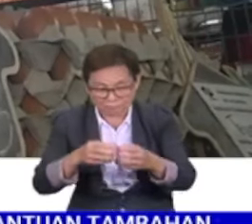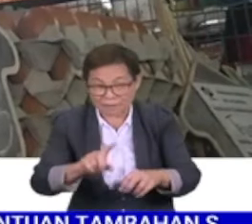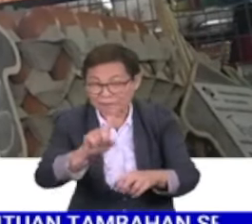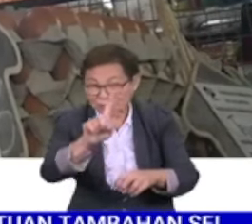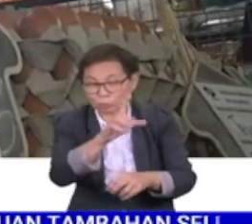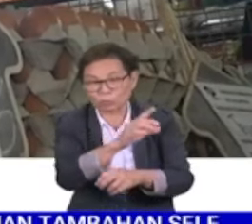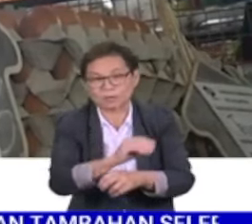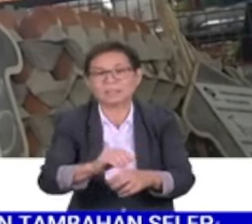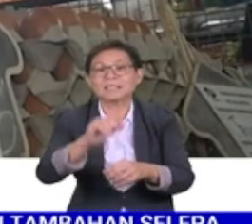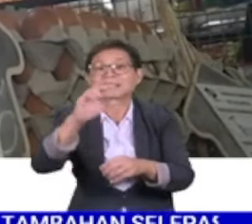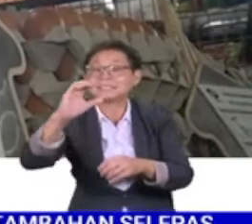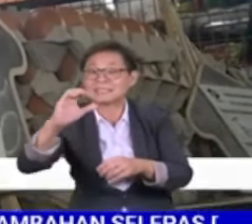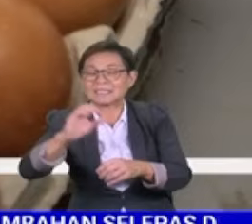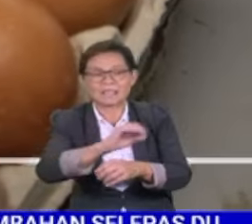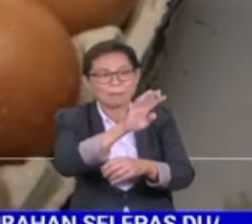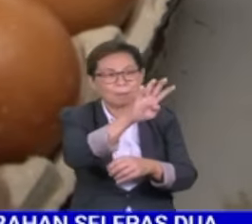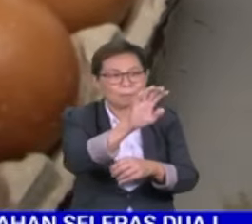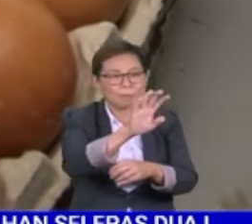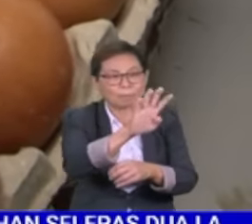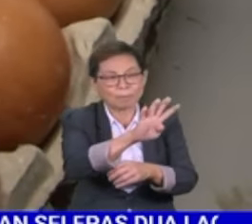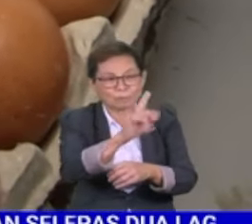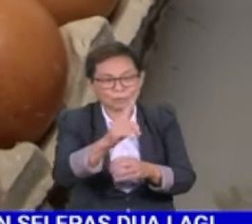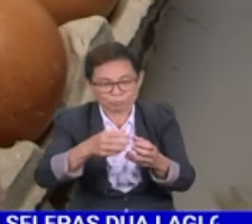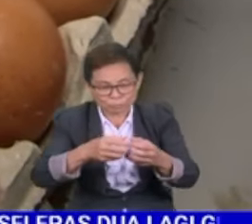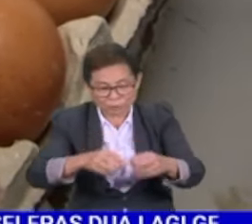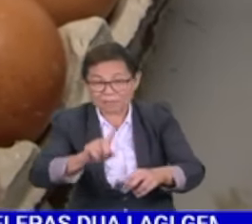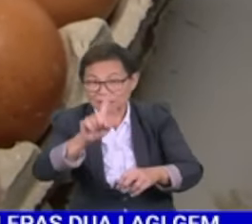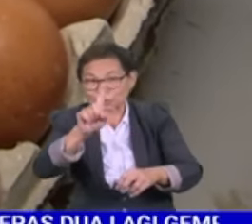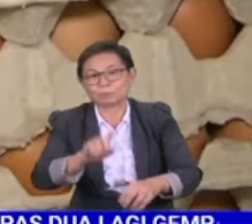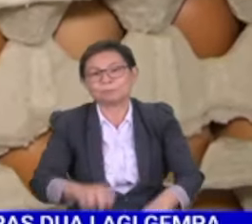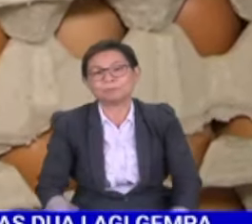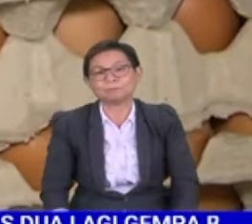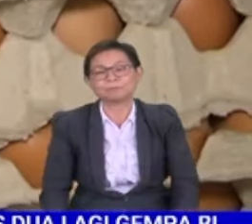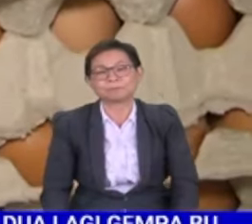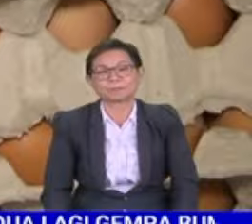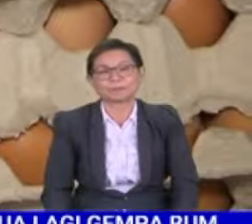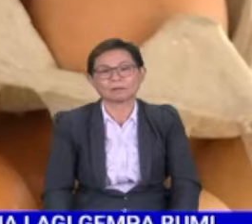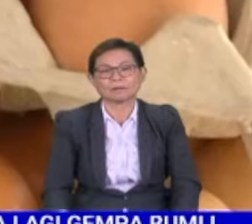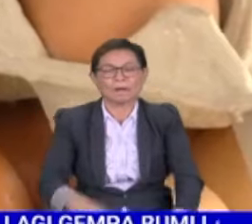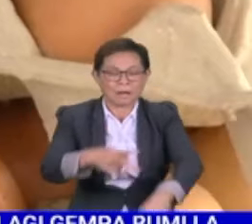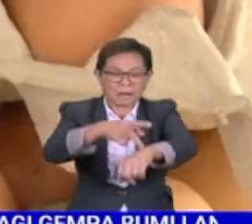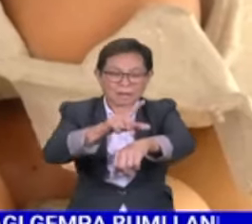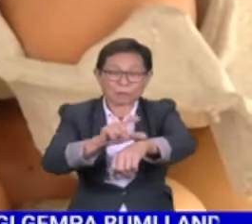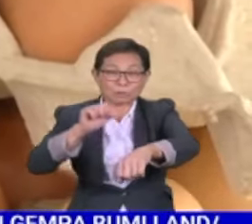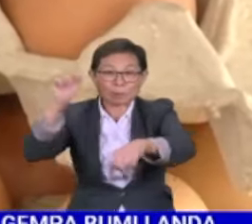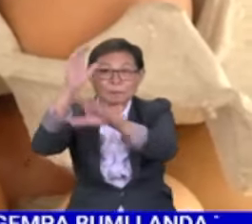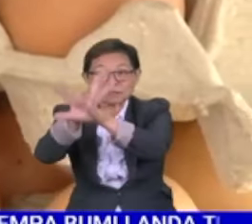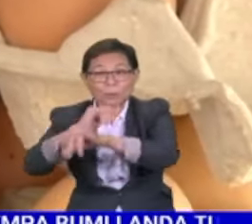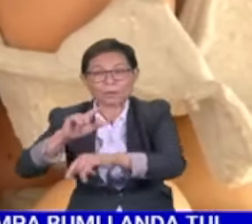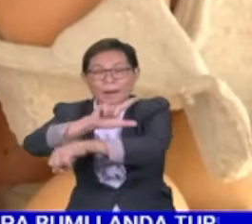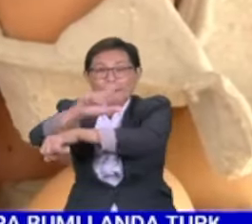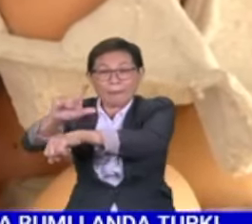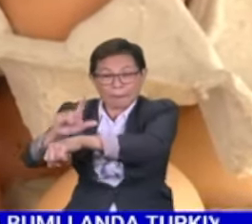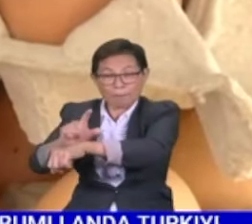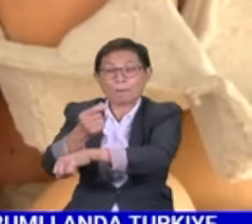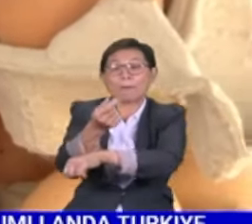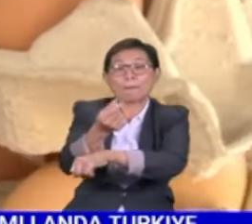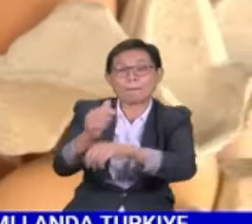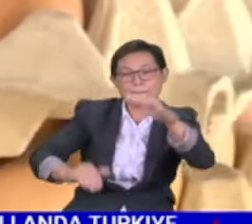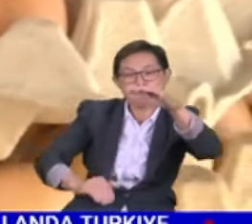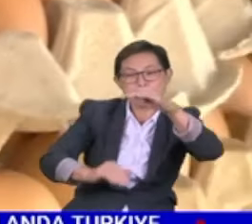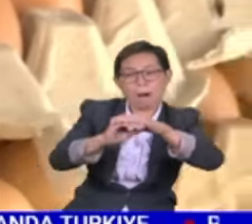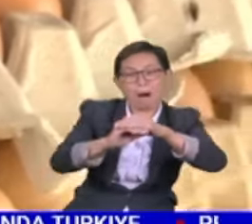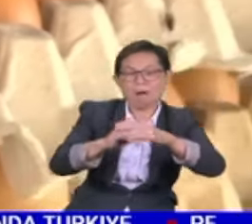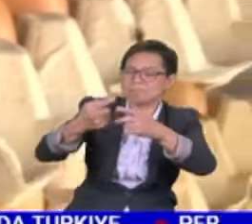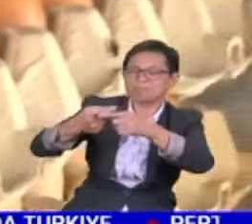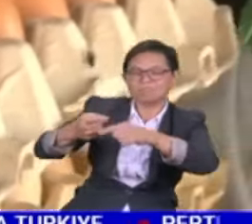sebiji dan grade C RM41 sebiji. Sementara Langkawi, Sabah, Sarawak dan Labuan pula, harga